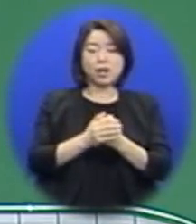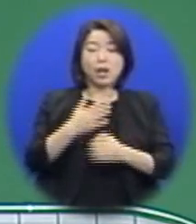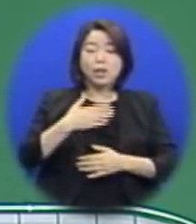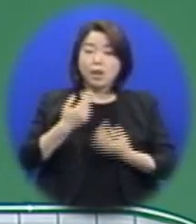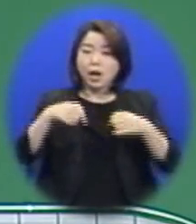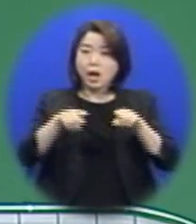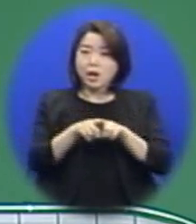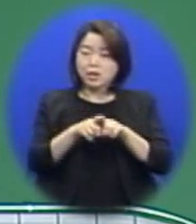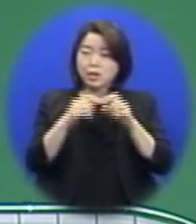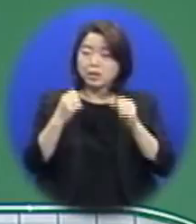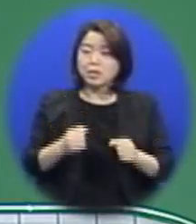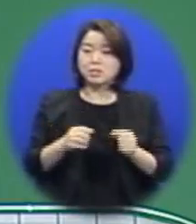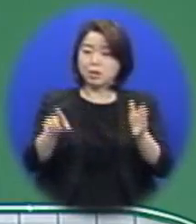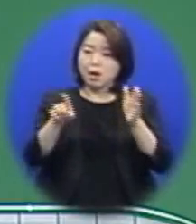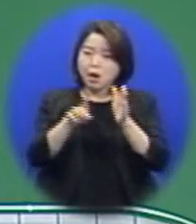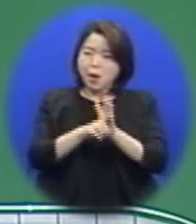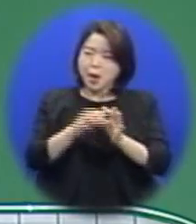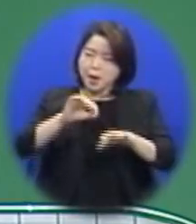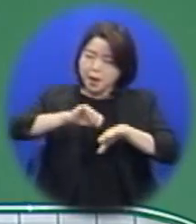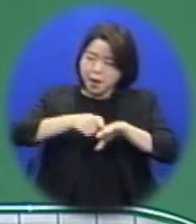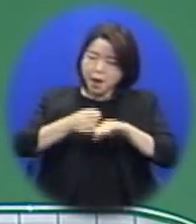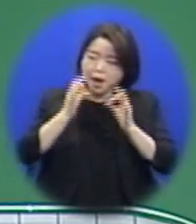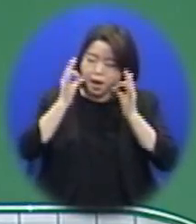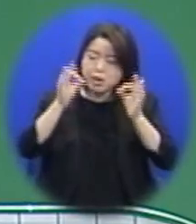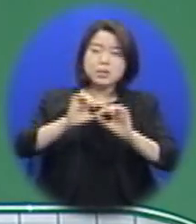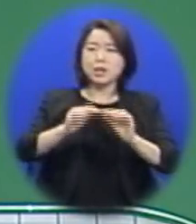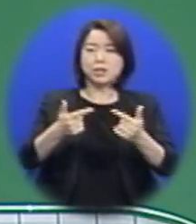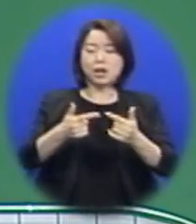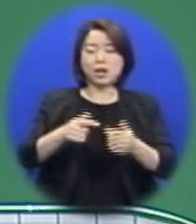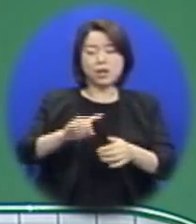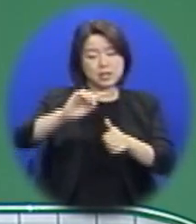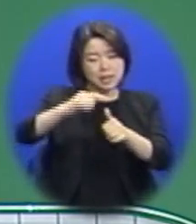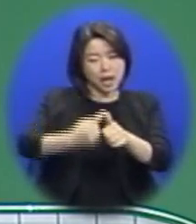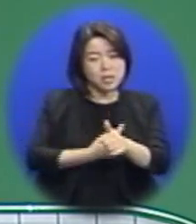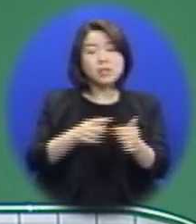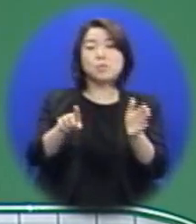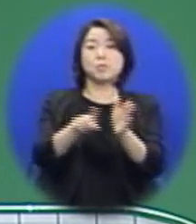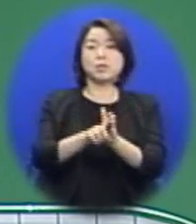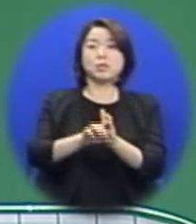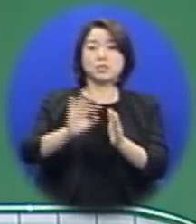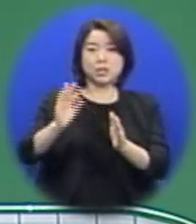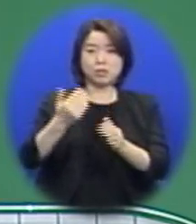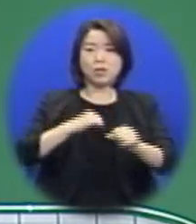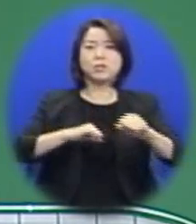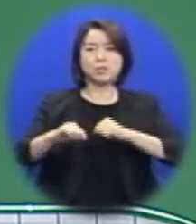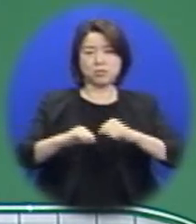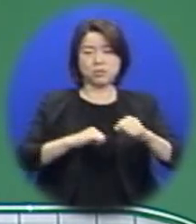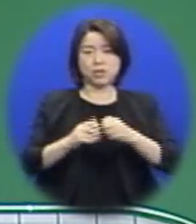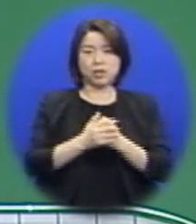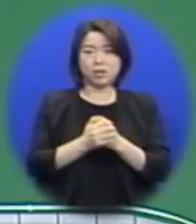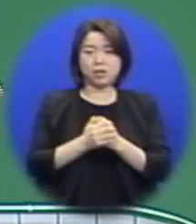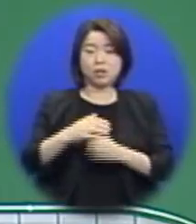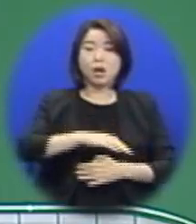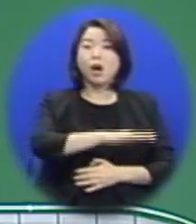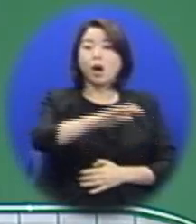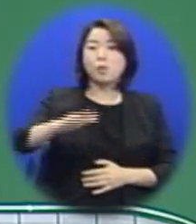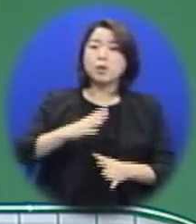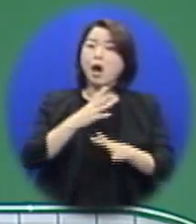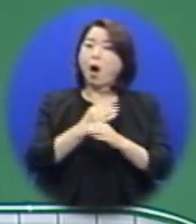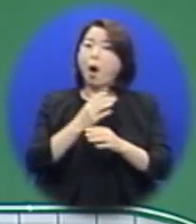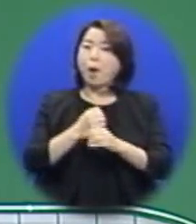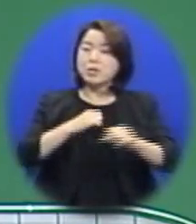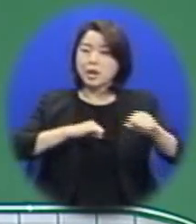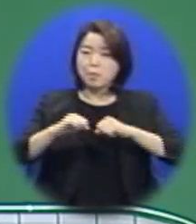아니고 하나님이 나와 함께 계시는 게 믿어지는 역사. 우리가 언제 행복하고 우리가